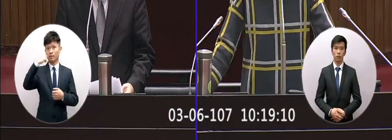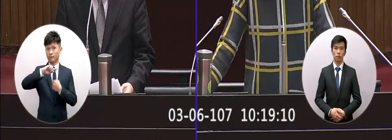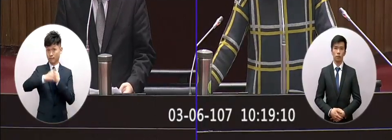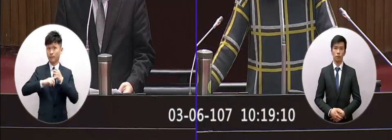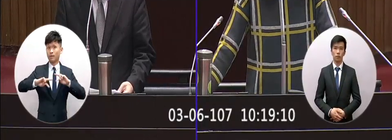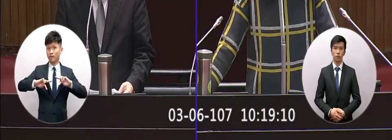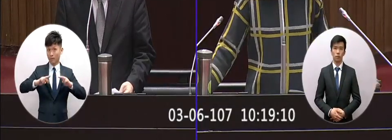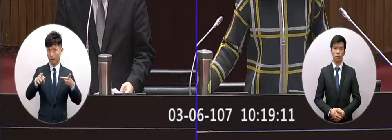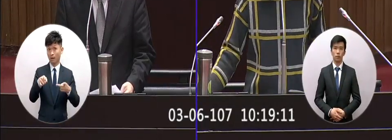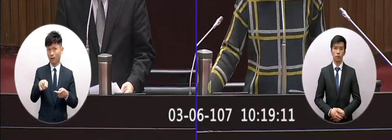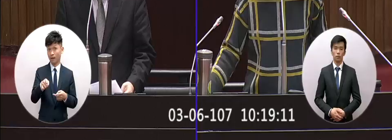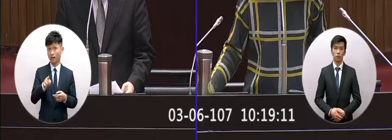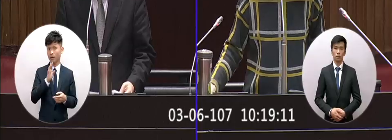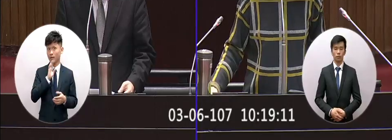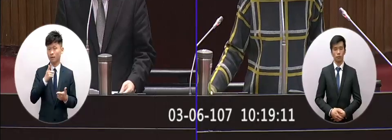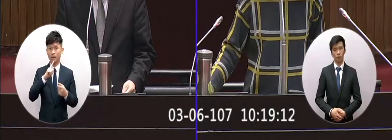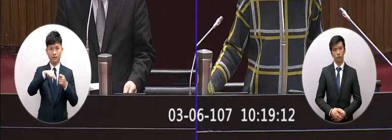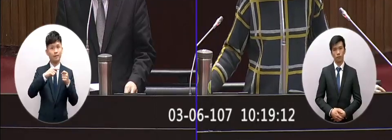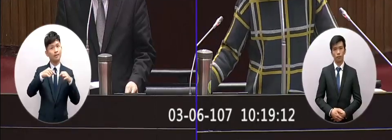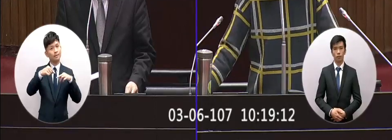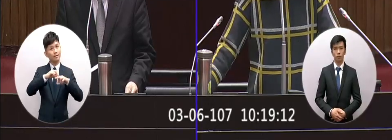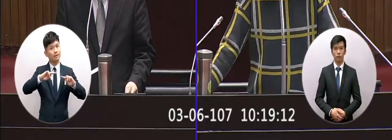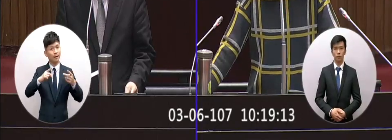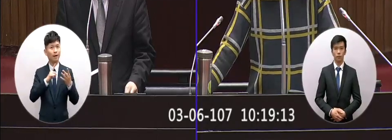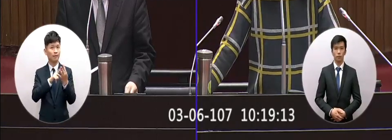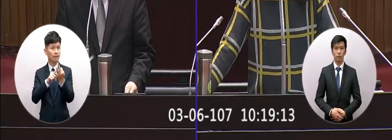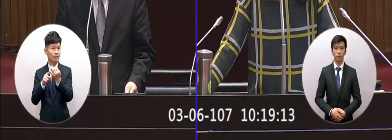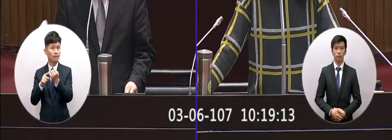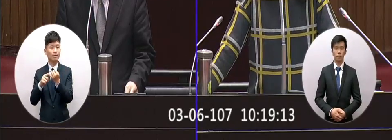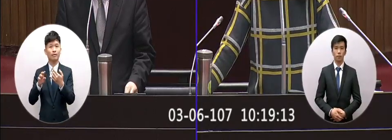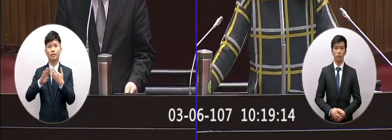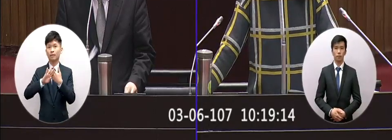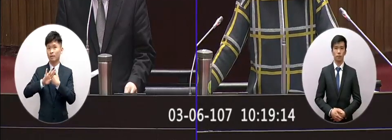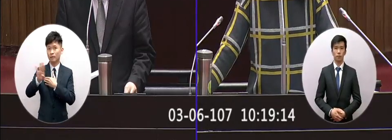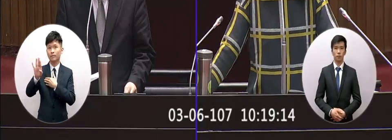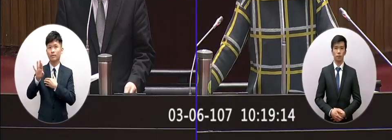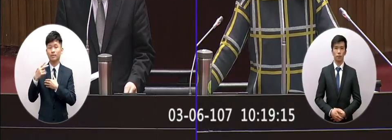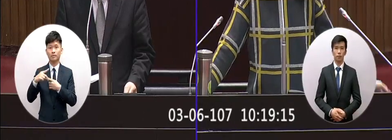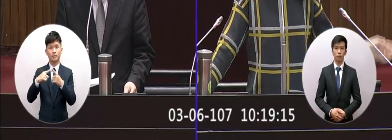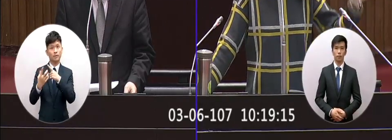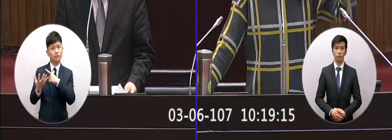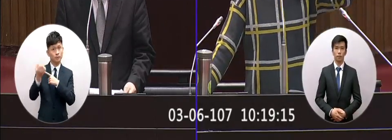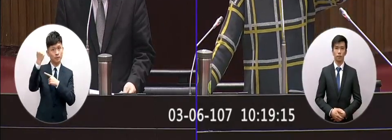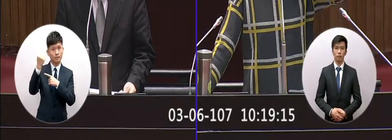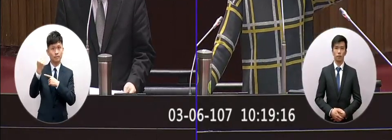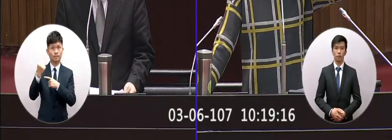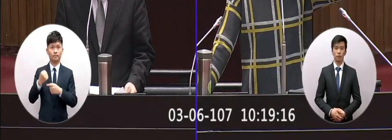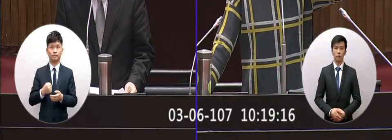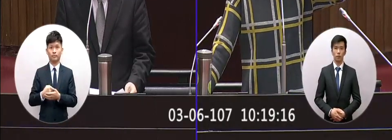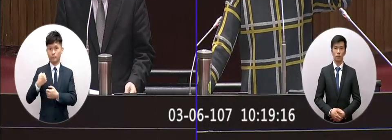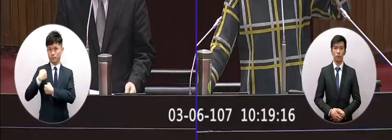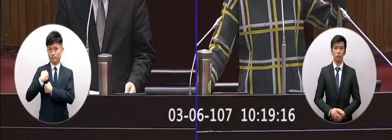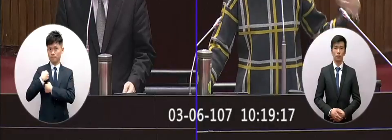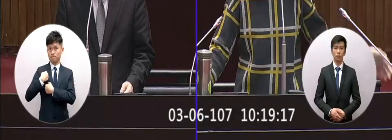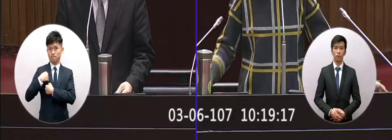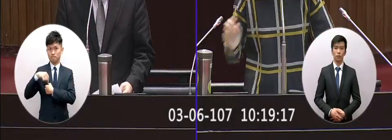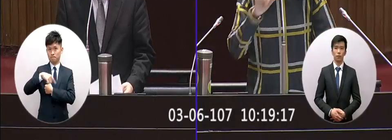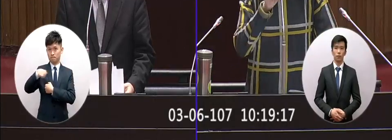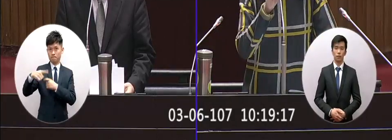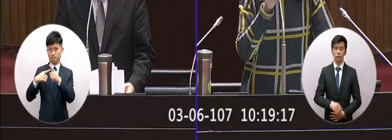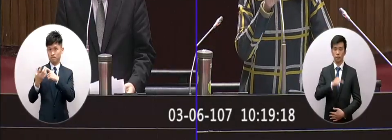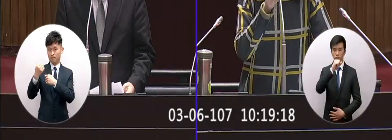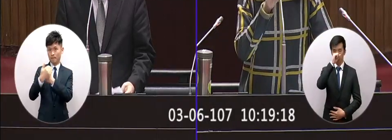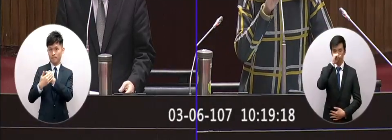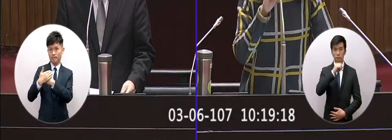吧，年金改革等等，哎，另外。可能人权吧，军中人权的保卫。 好，